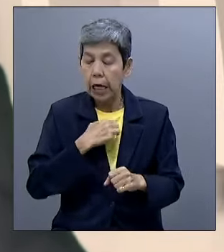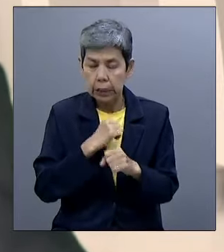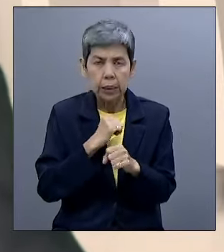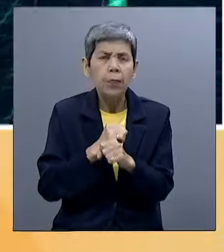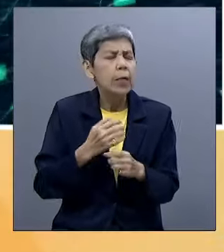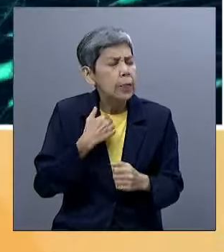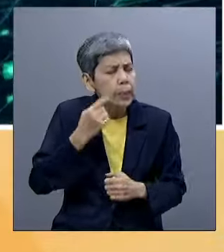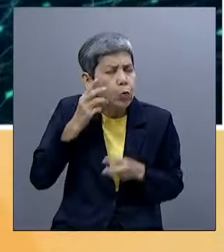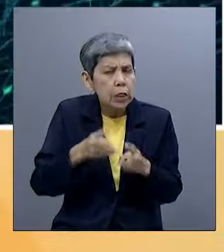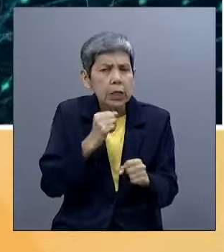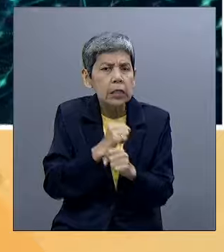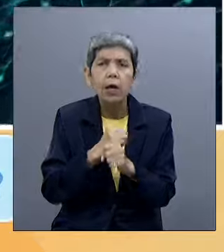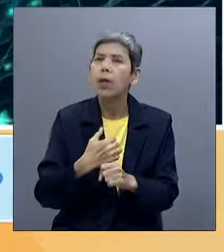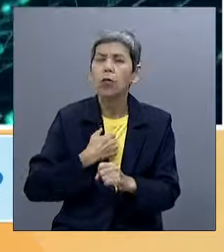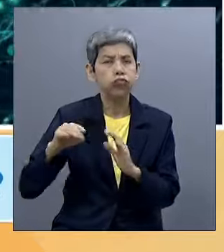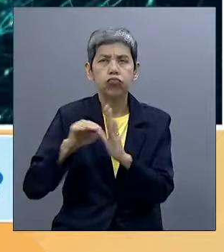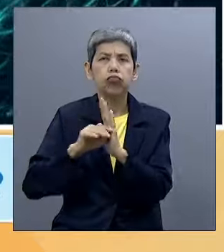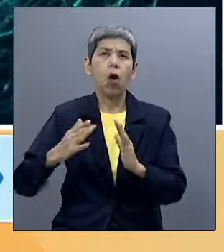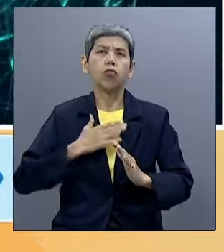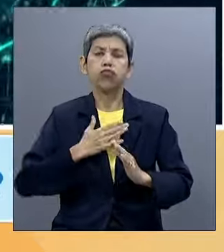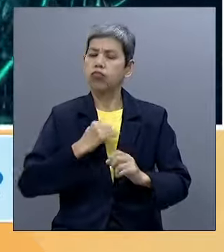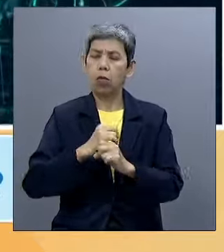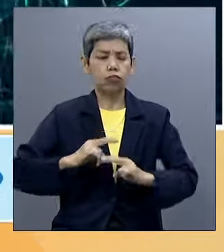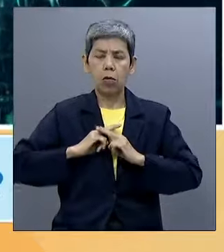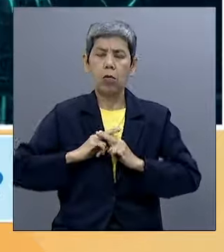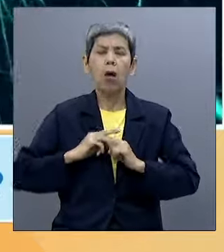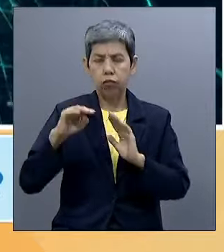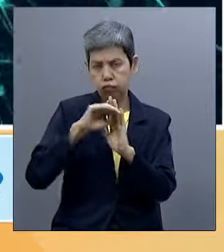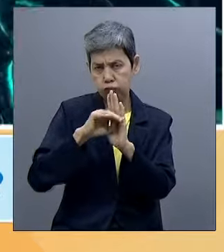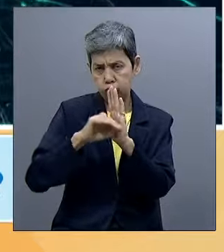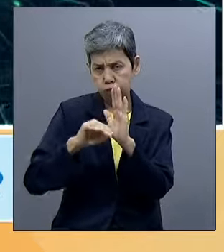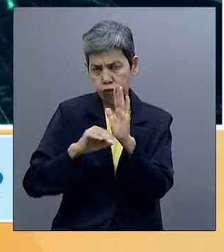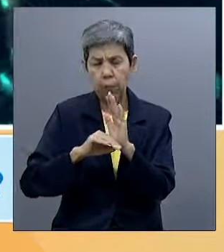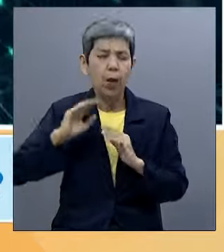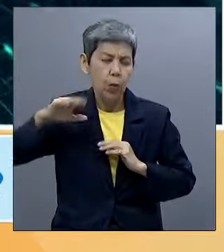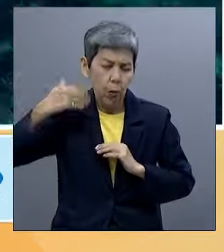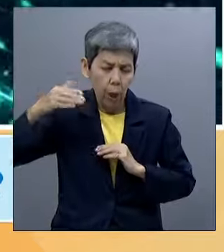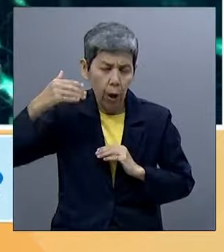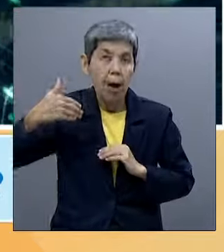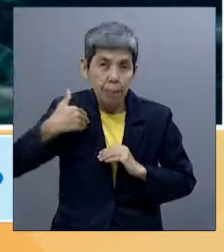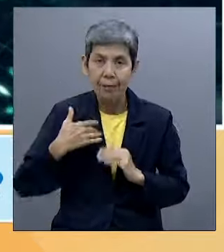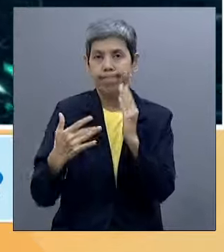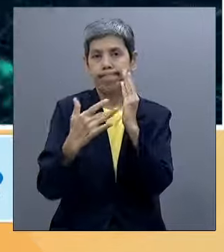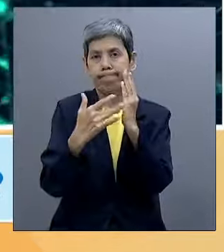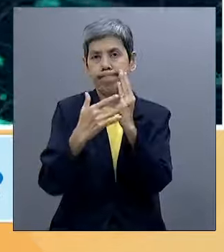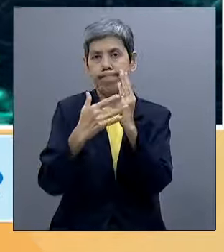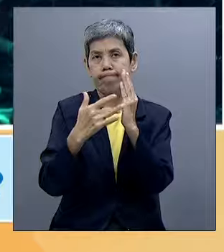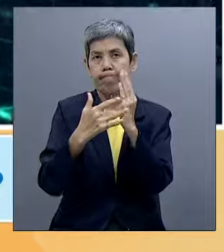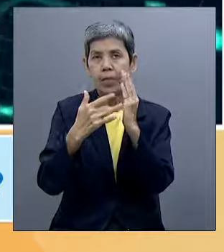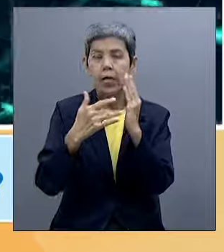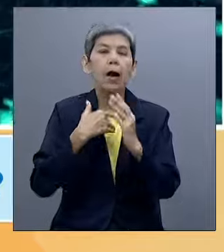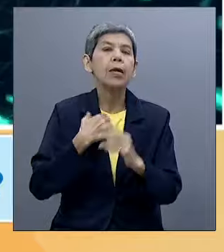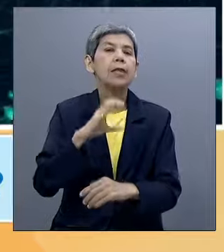ช้ก็จะสร้าง data center ของแต่ละหน่วยงานขึ้นมานะครับจนกระทั่งมันมีเทคโนโลยีที่เรียกว่า Cloud